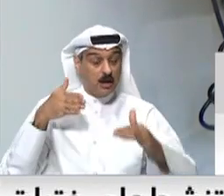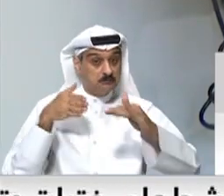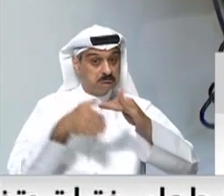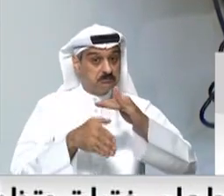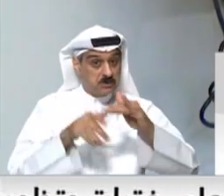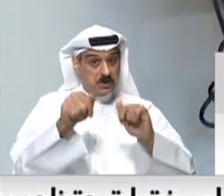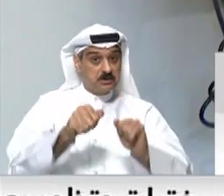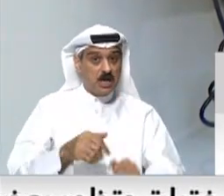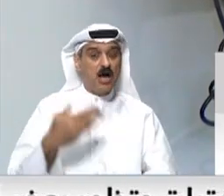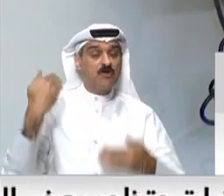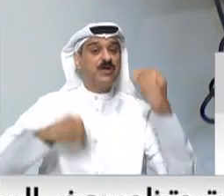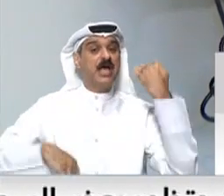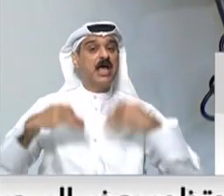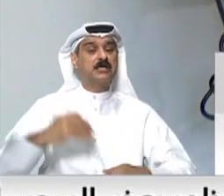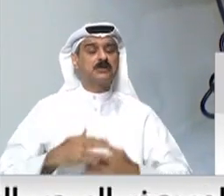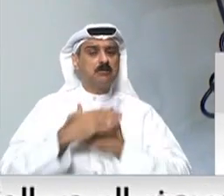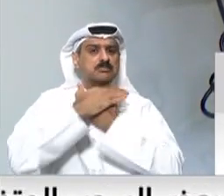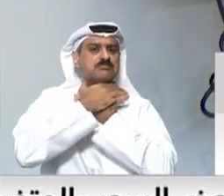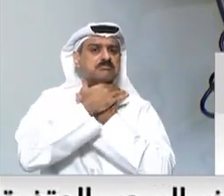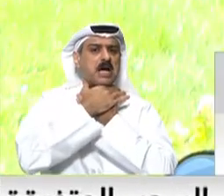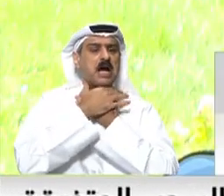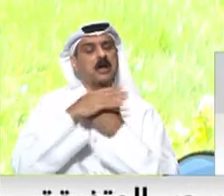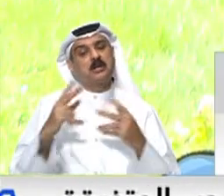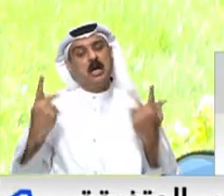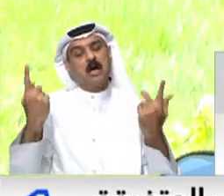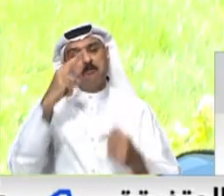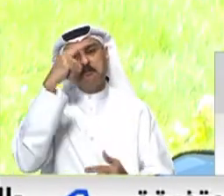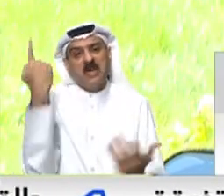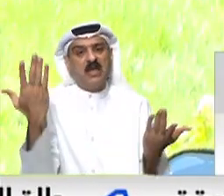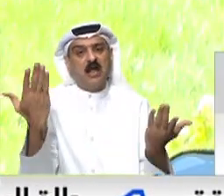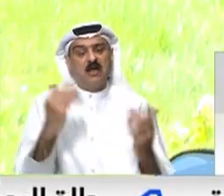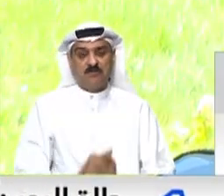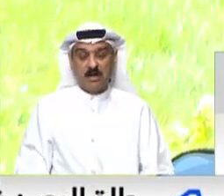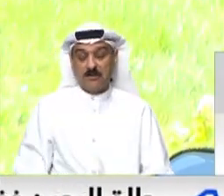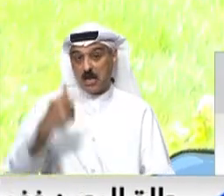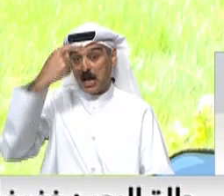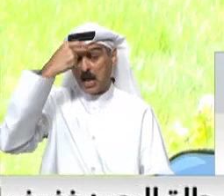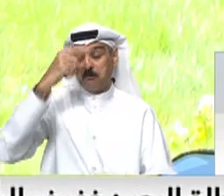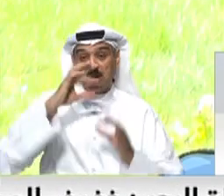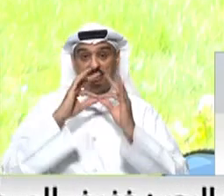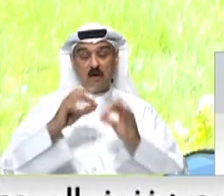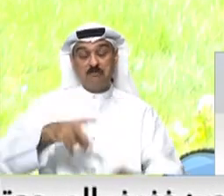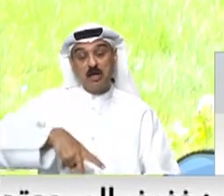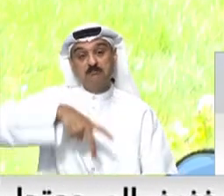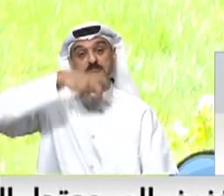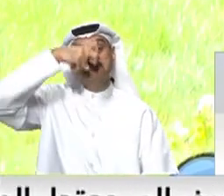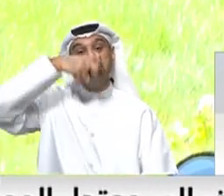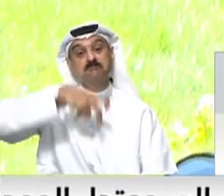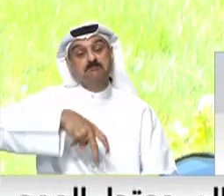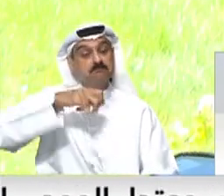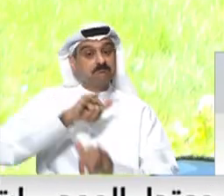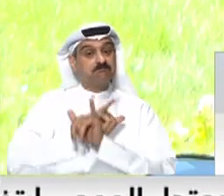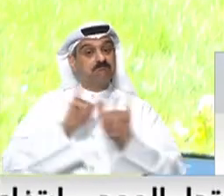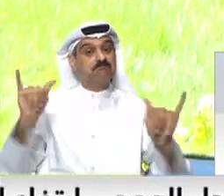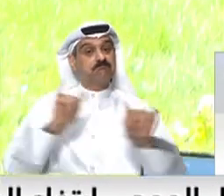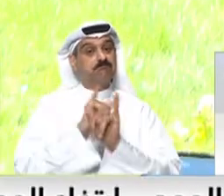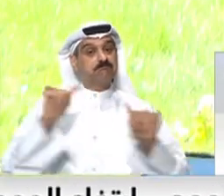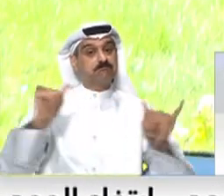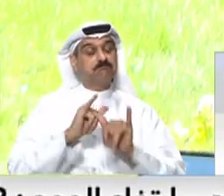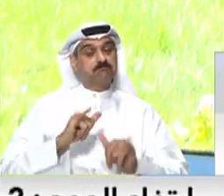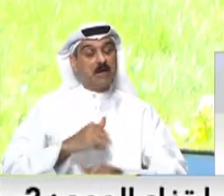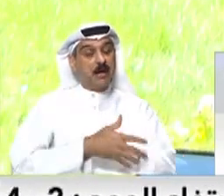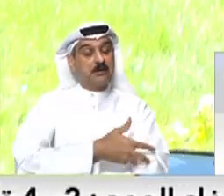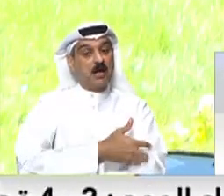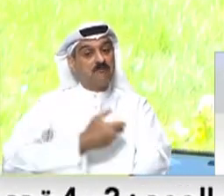بالغلط طبعا، حالات اختناق، حالات اللي هو اللي عندهم أمراض مزمنة نفس الربو، أمراض الضغط والسكر، هذه كلها